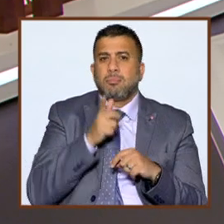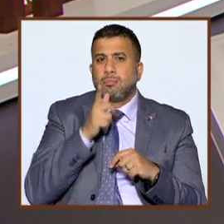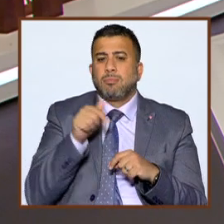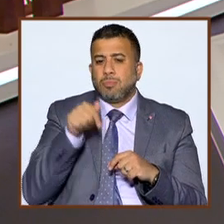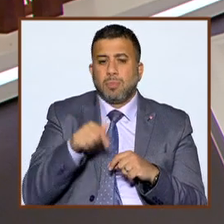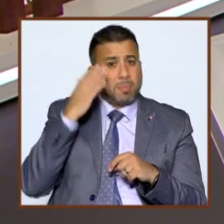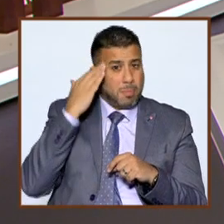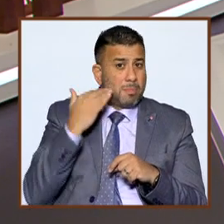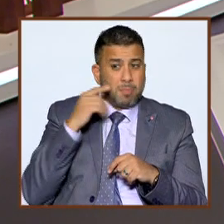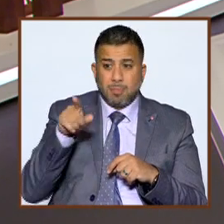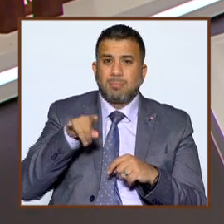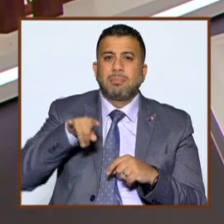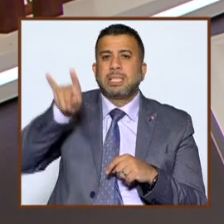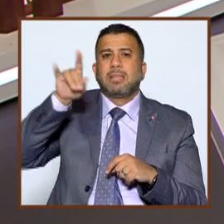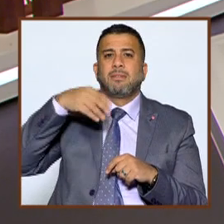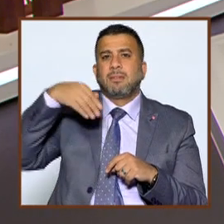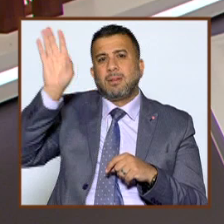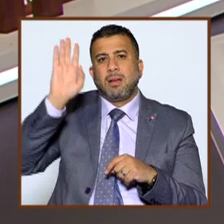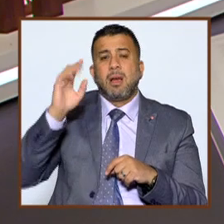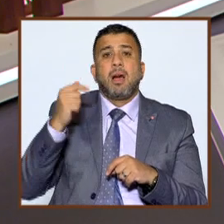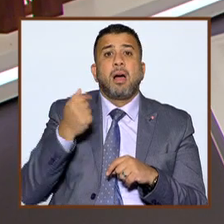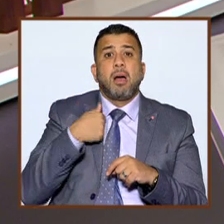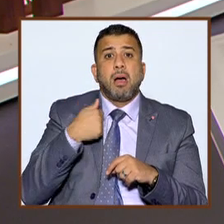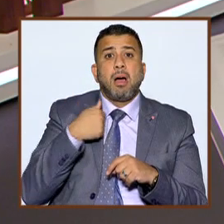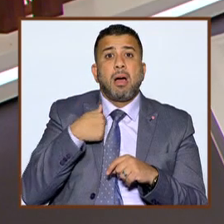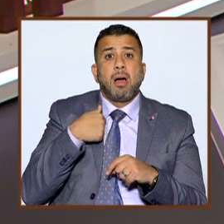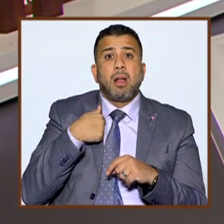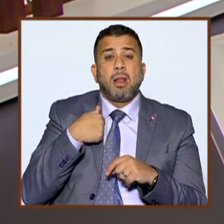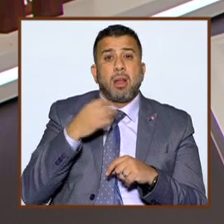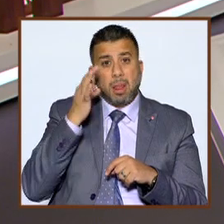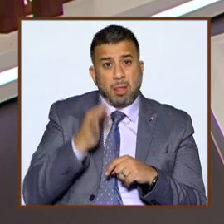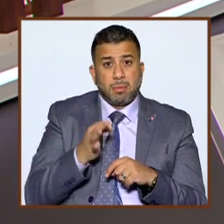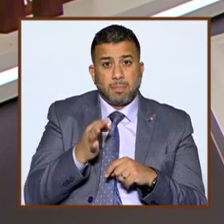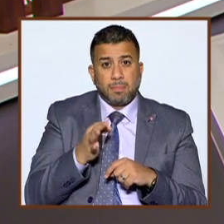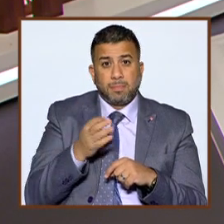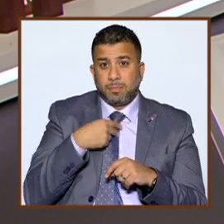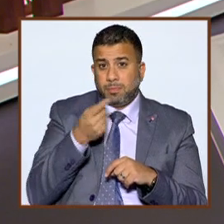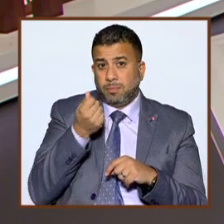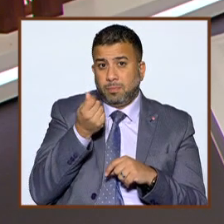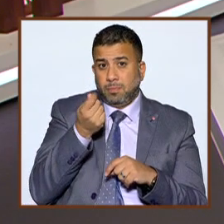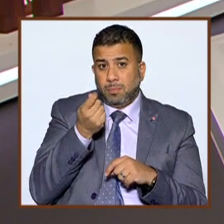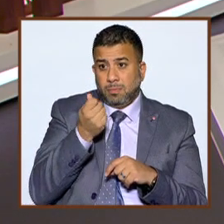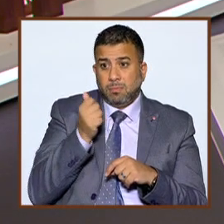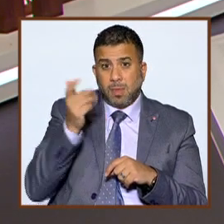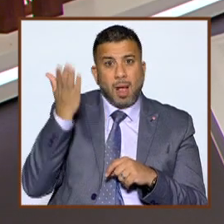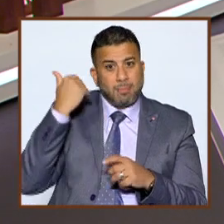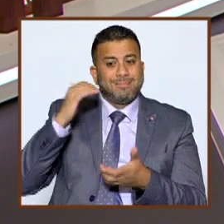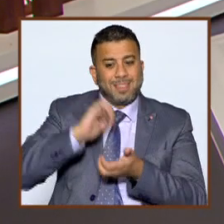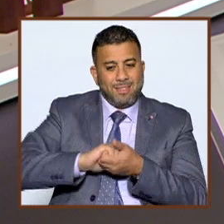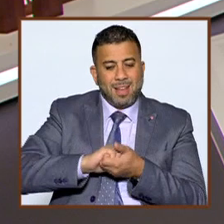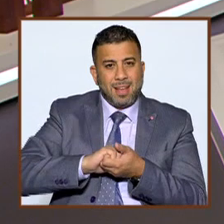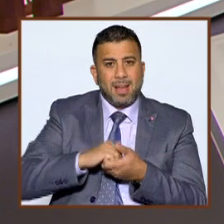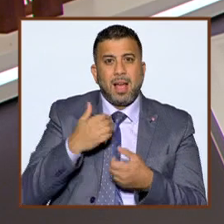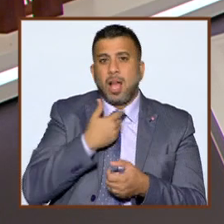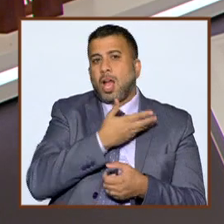معانا، ولكن هل علي أن أستطيع أن أدفع لها يعني بدل